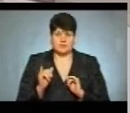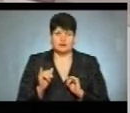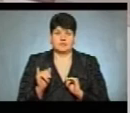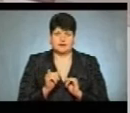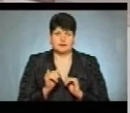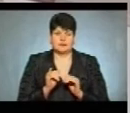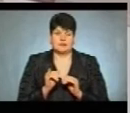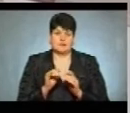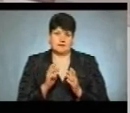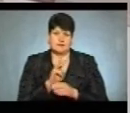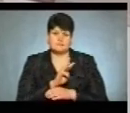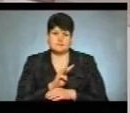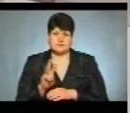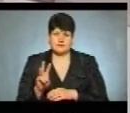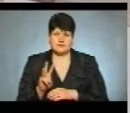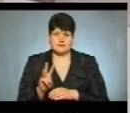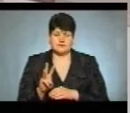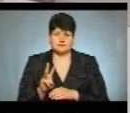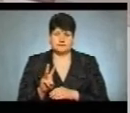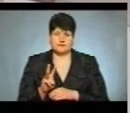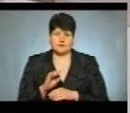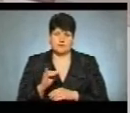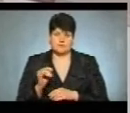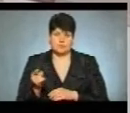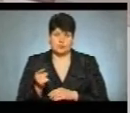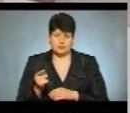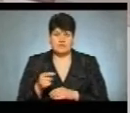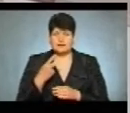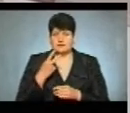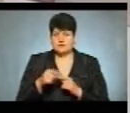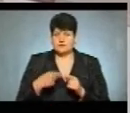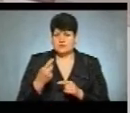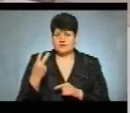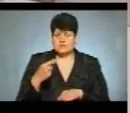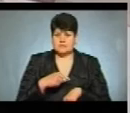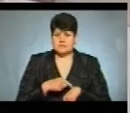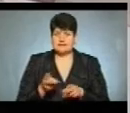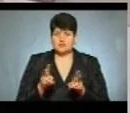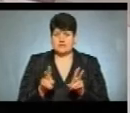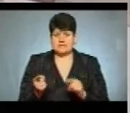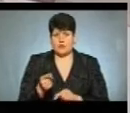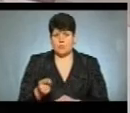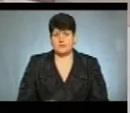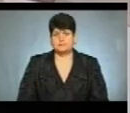одноіменному сайті. Наступний випуск дивіться о 20:30. Залишайтеся з UA Тернопіль.